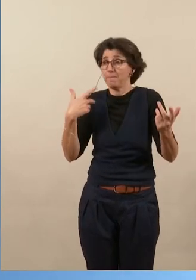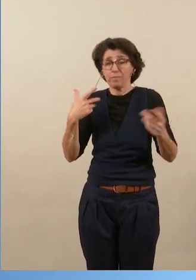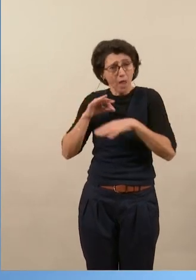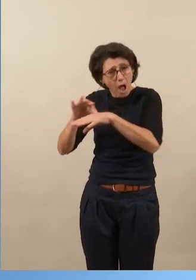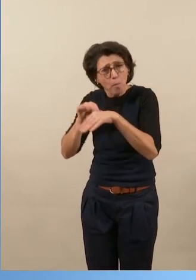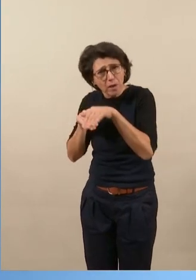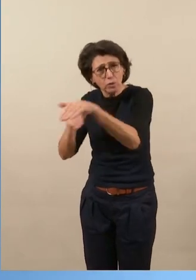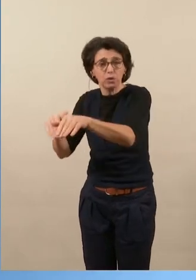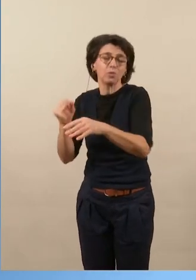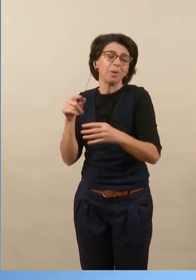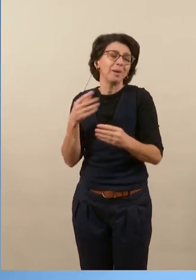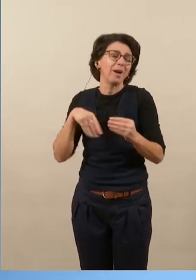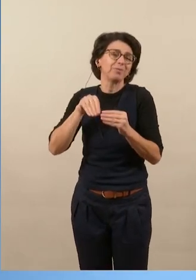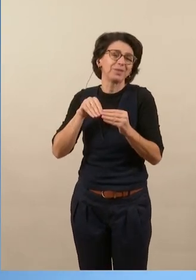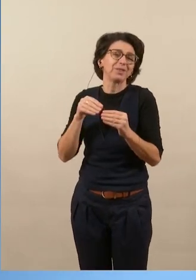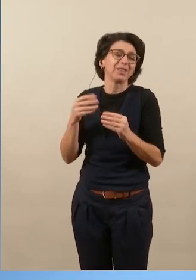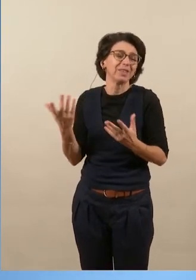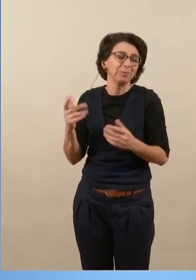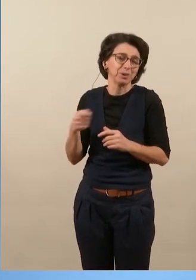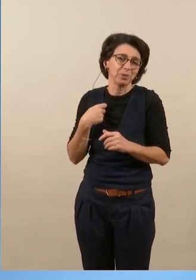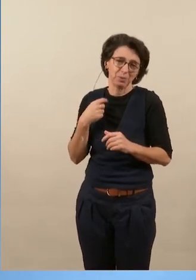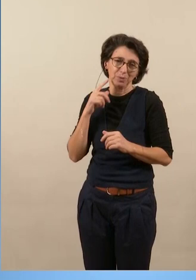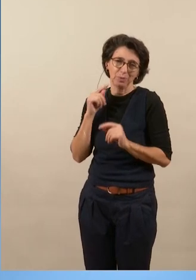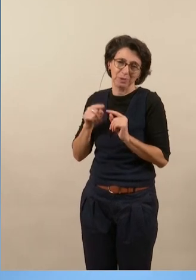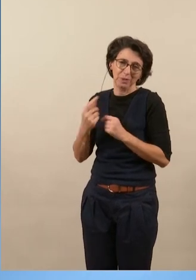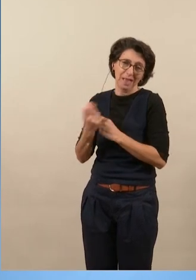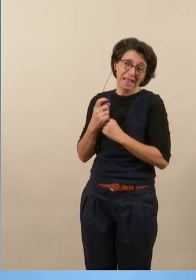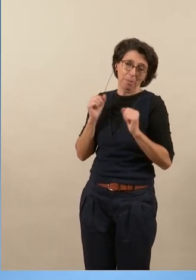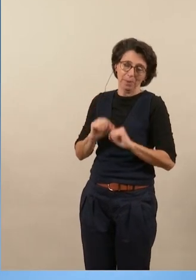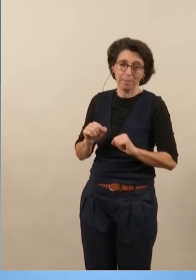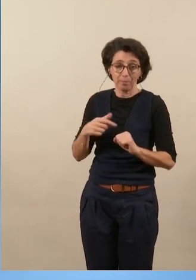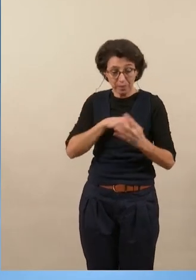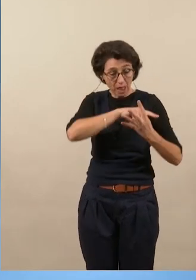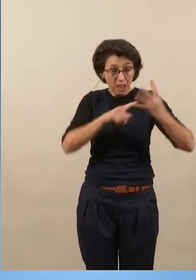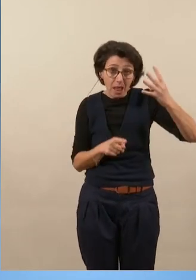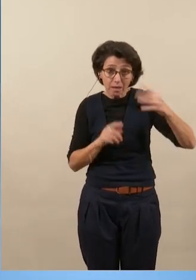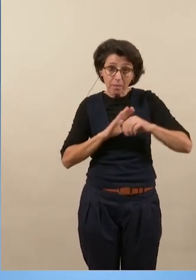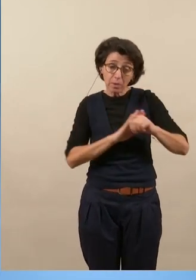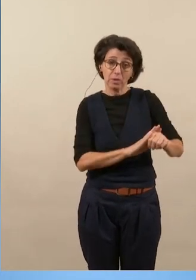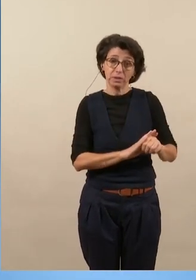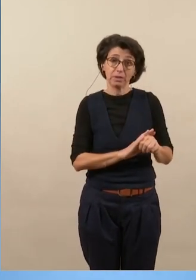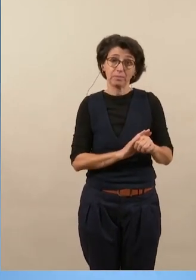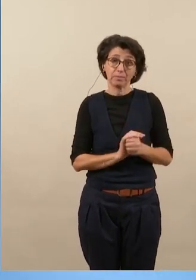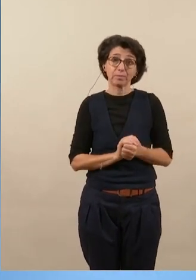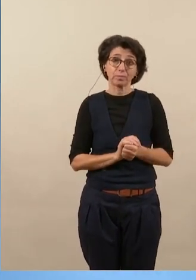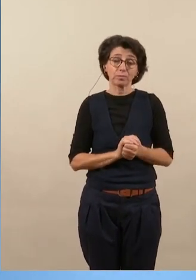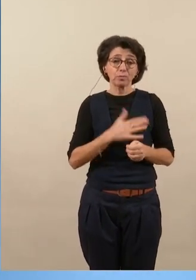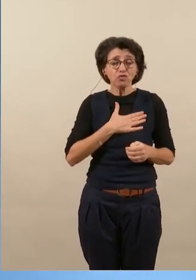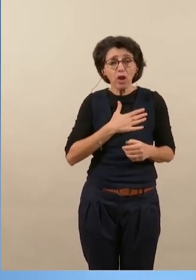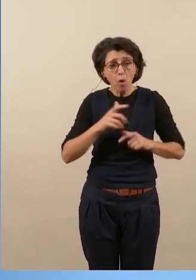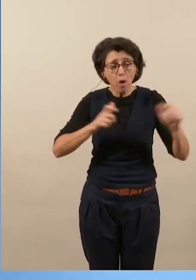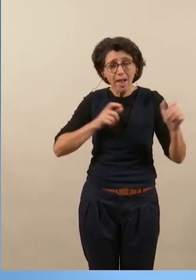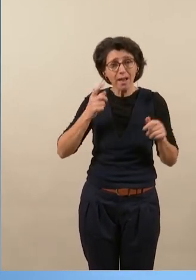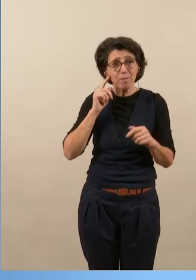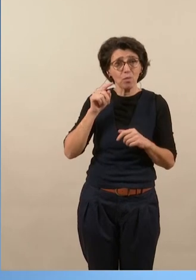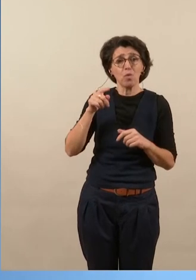cette précision ces quatre priorités devraient être les vôtres chers collègues pour les dernières années du mandat elles